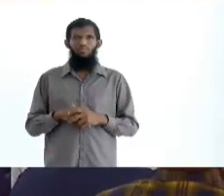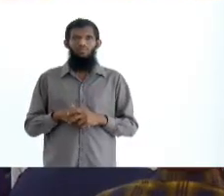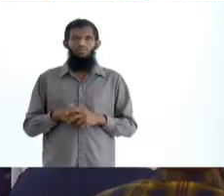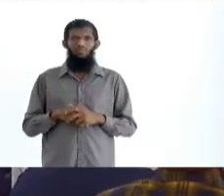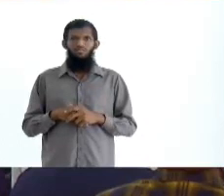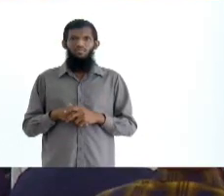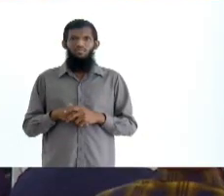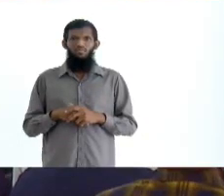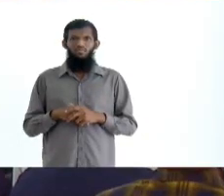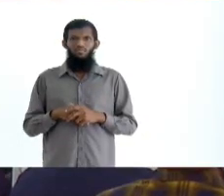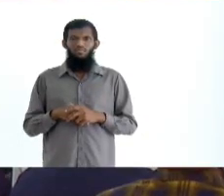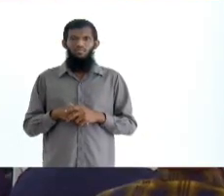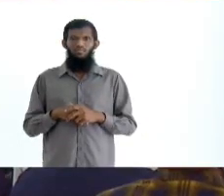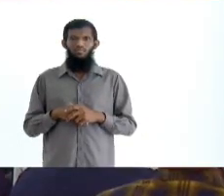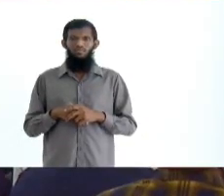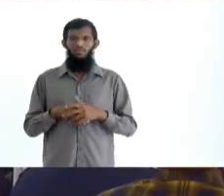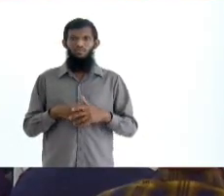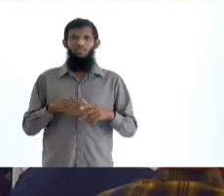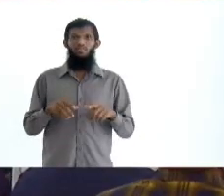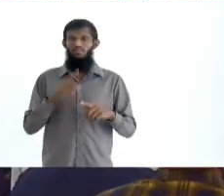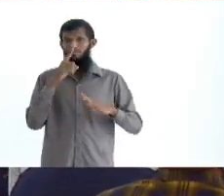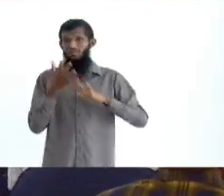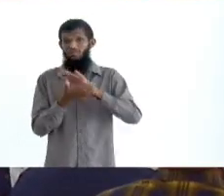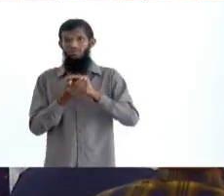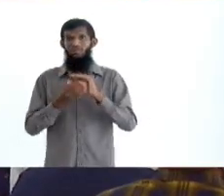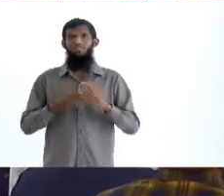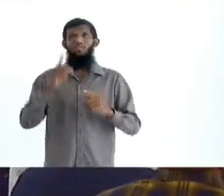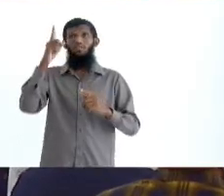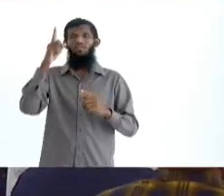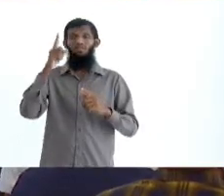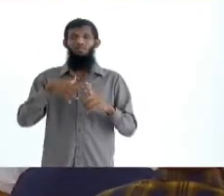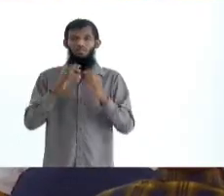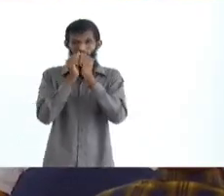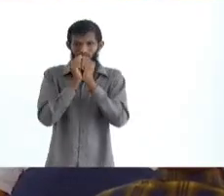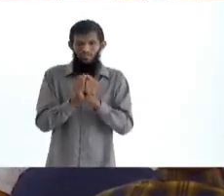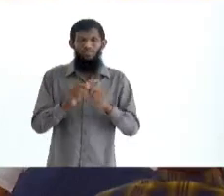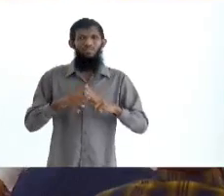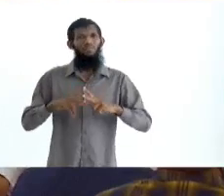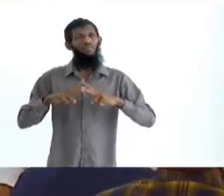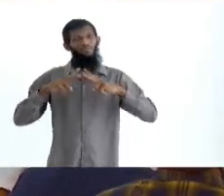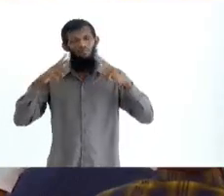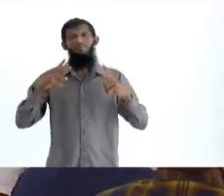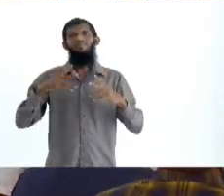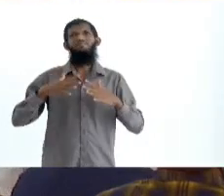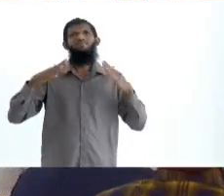تباميهم اكلان جن ايمان وجن تبي الله تباميهم تقوى وري